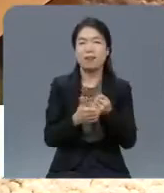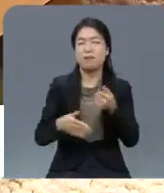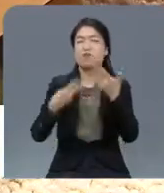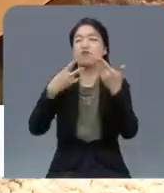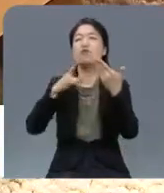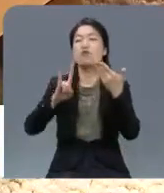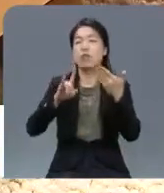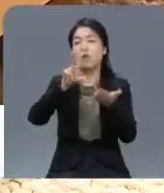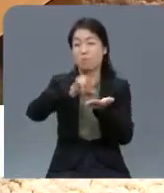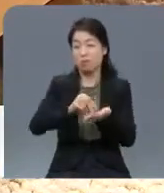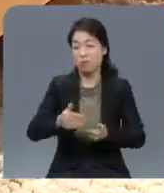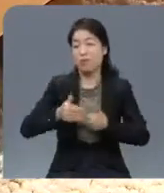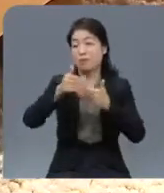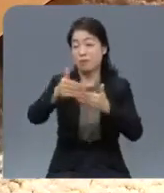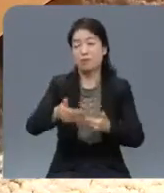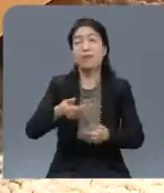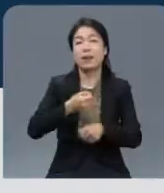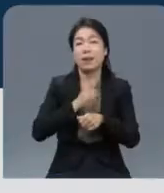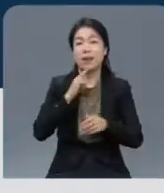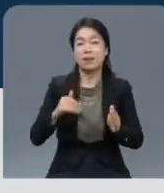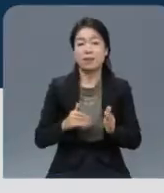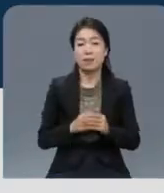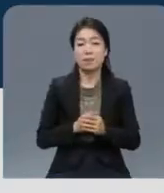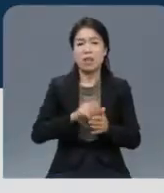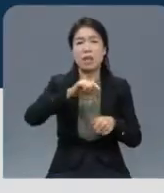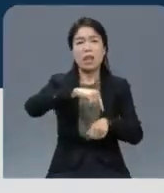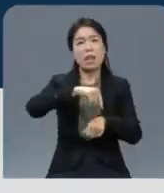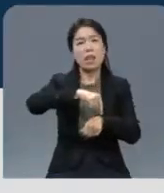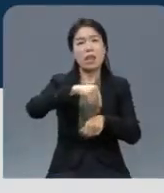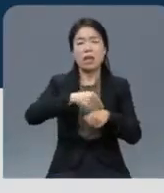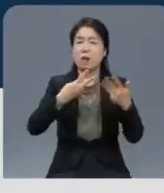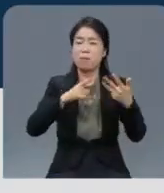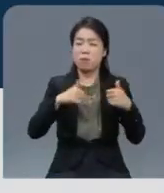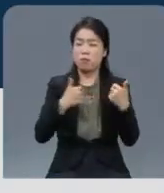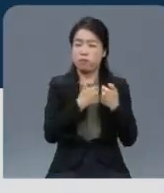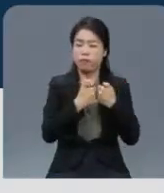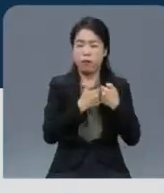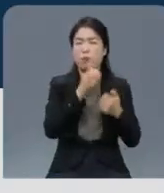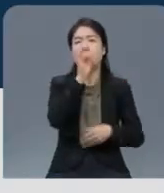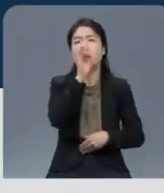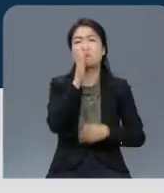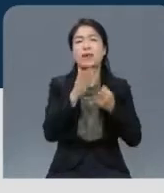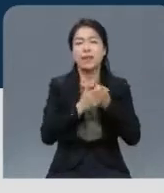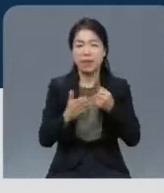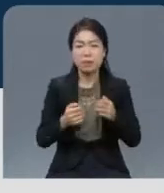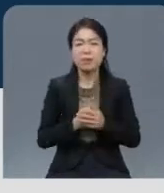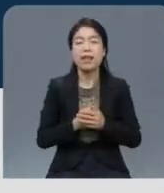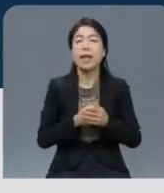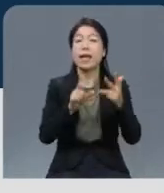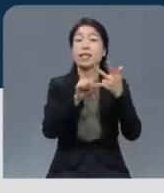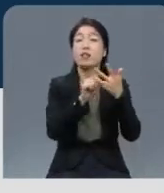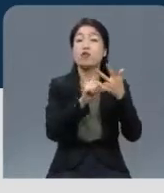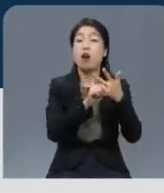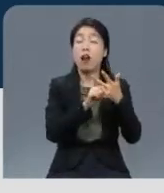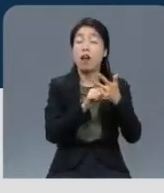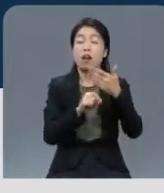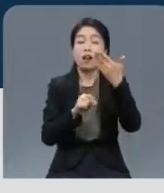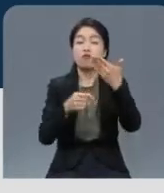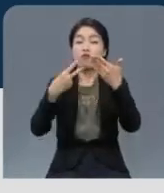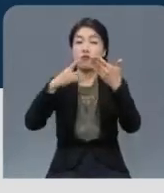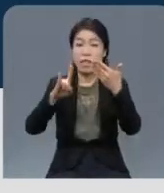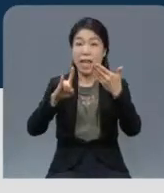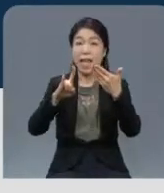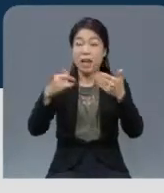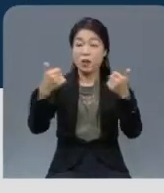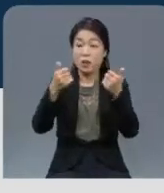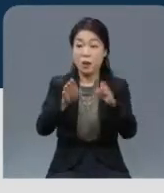의회로 안건을 넘기기로 했습니다. 시간상으로 8대 의회에서는 논의할 수 없어서 7월에 9대 의회가